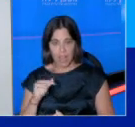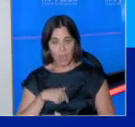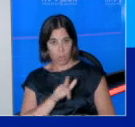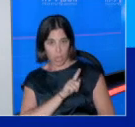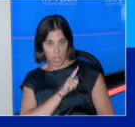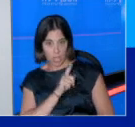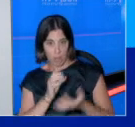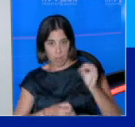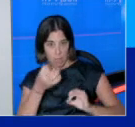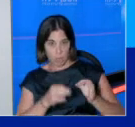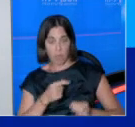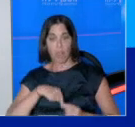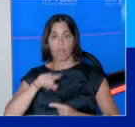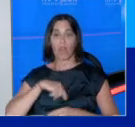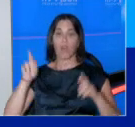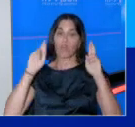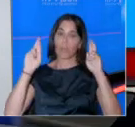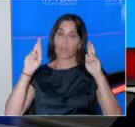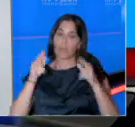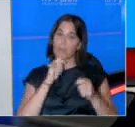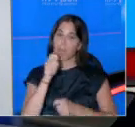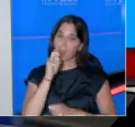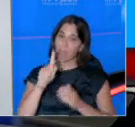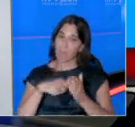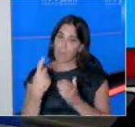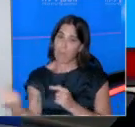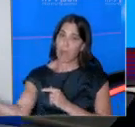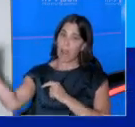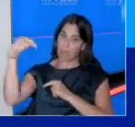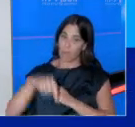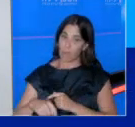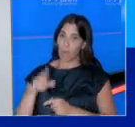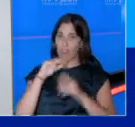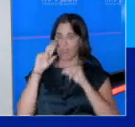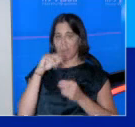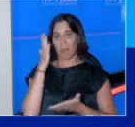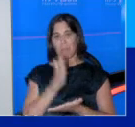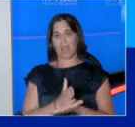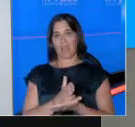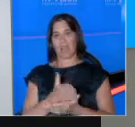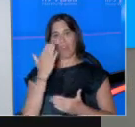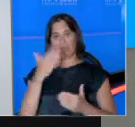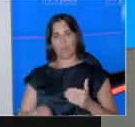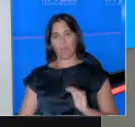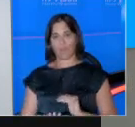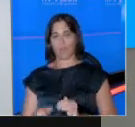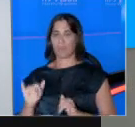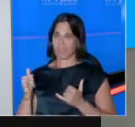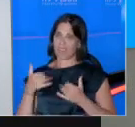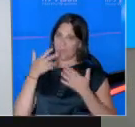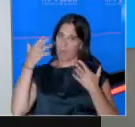המשפט ונקווה ברעיון הבא להביא אותך כדי לדבר על הפסיקה החלוטה. הלוואי, ברור. אנחנו